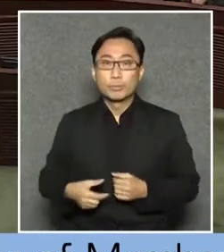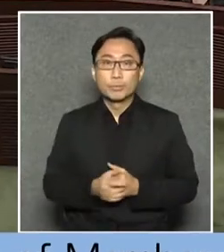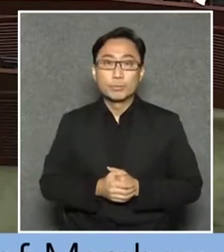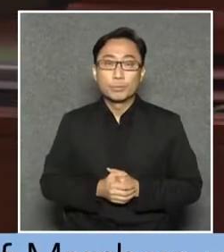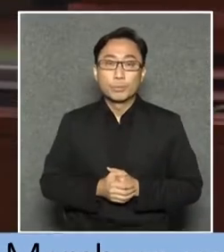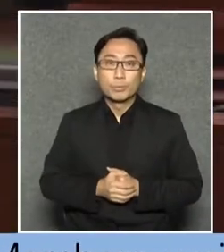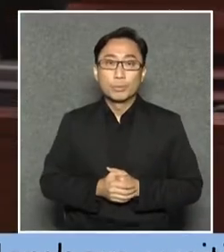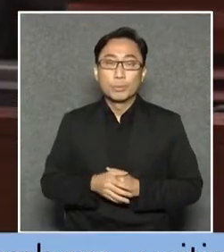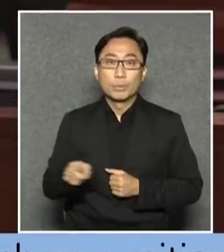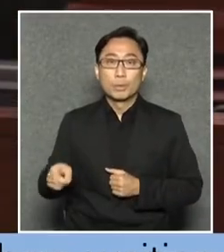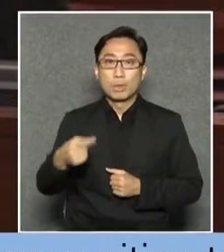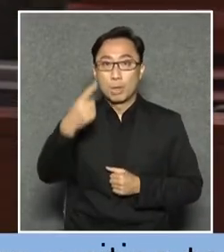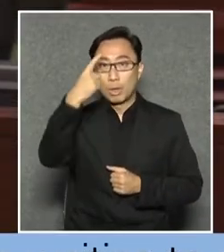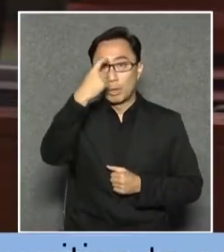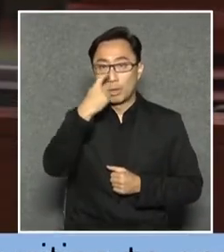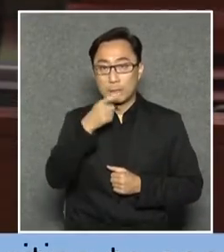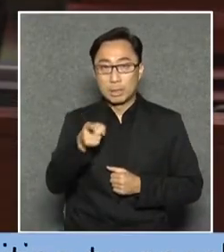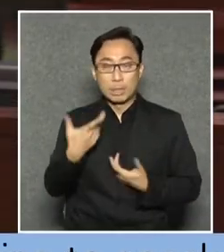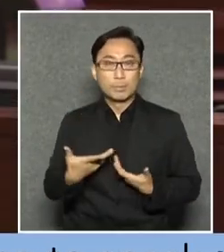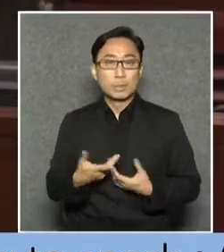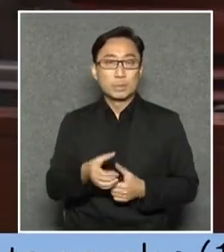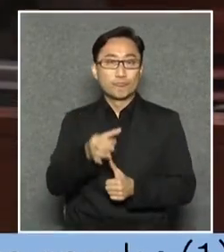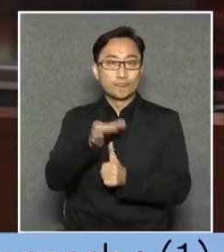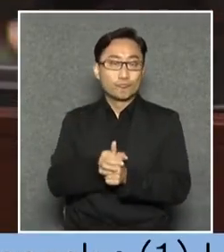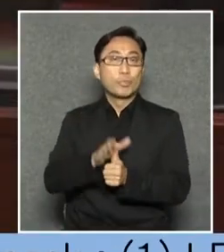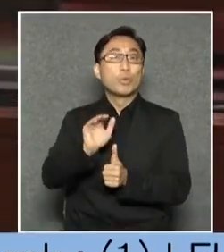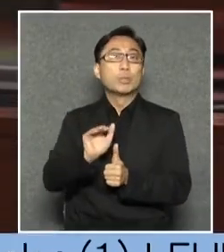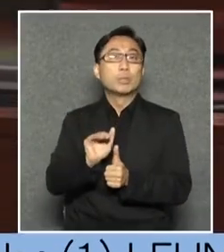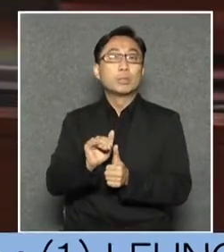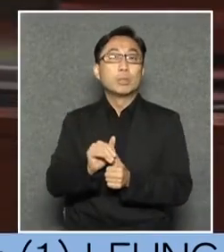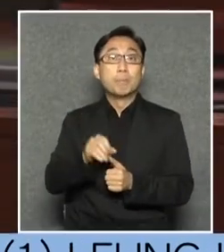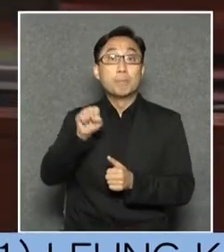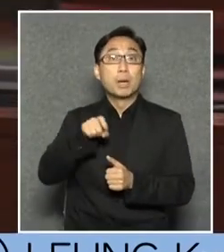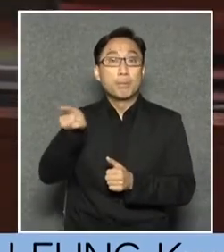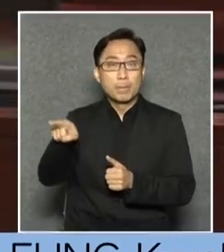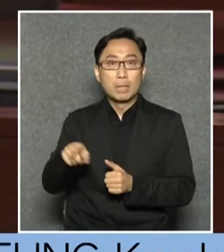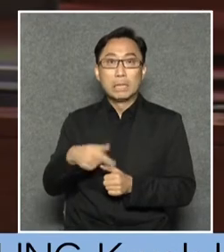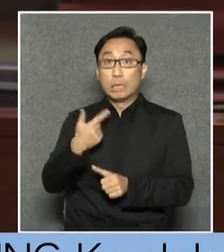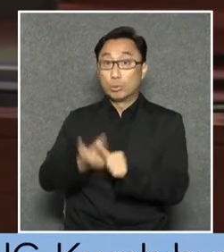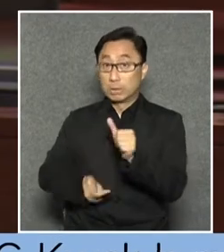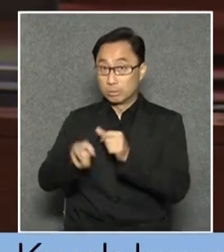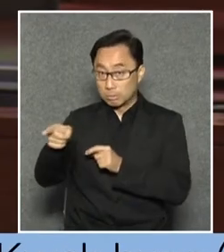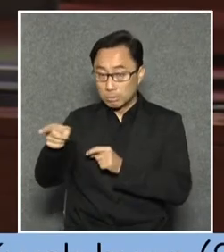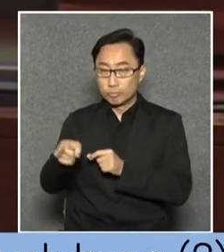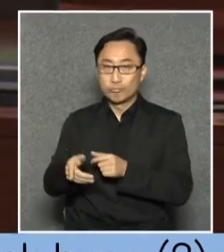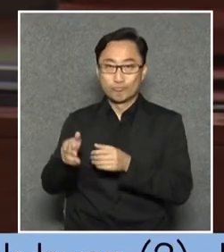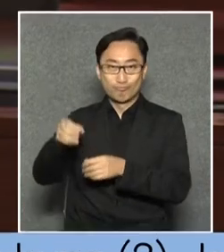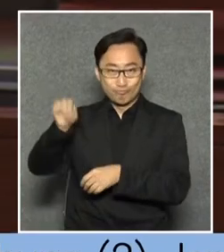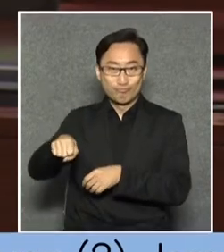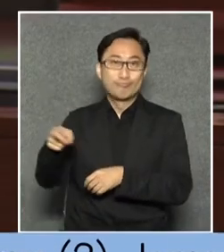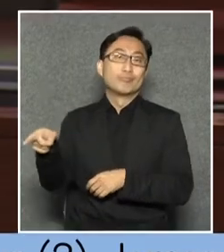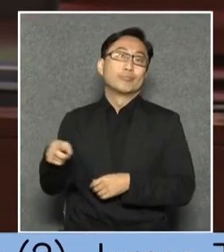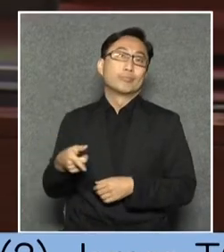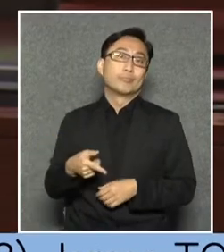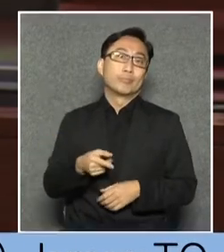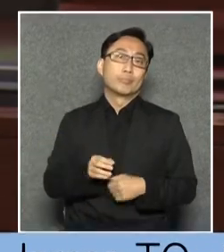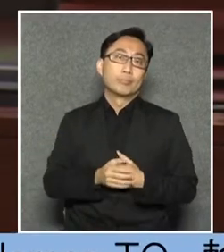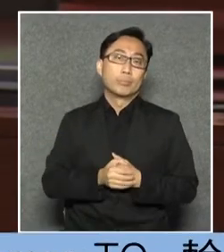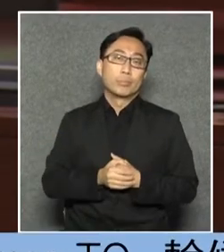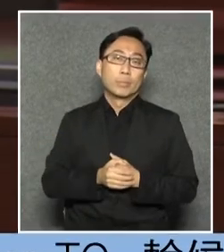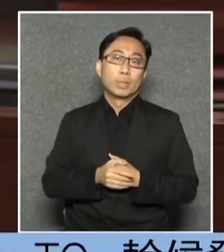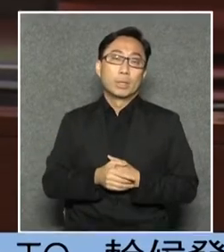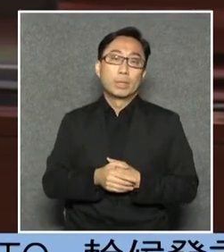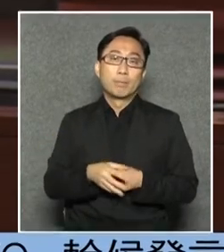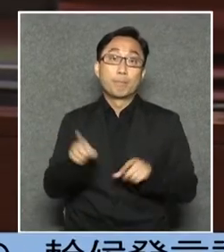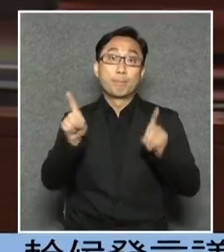个梁振英真系冇走数啦！呢次佢应承有钱人嘅就一定唔会走数嘅，系咪啊？呢个标准工时走